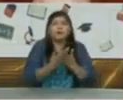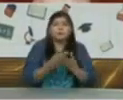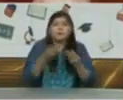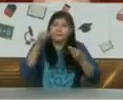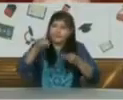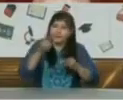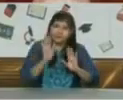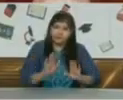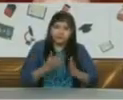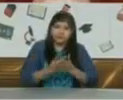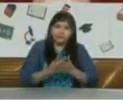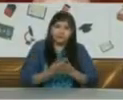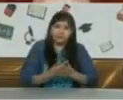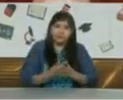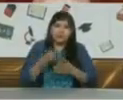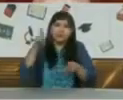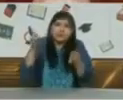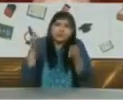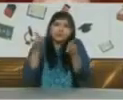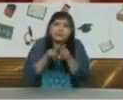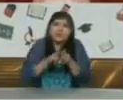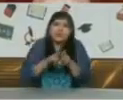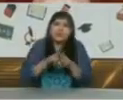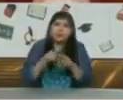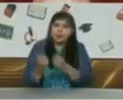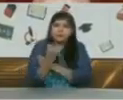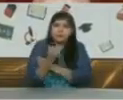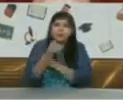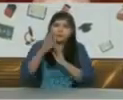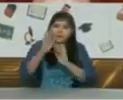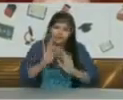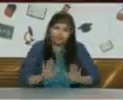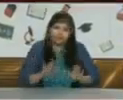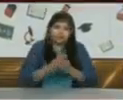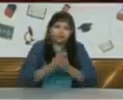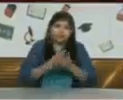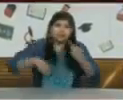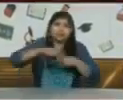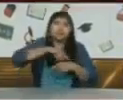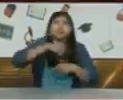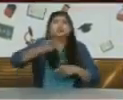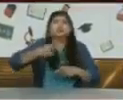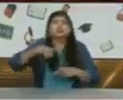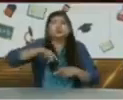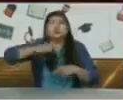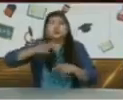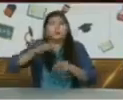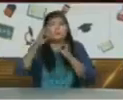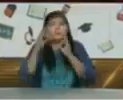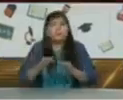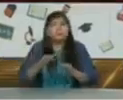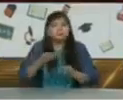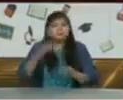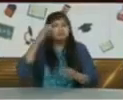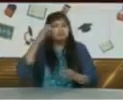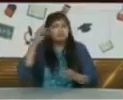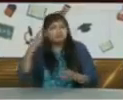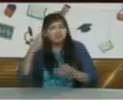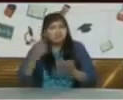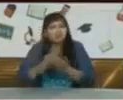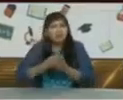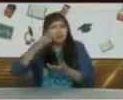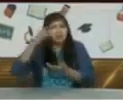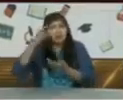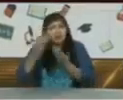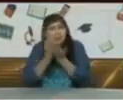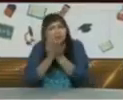भी वही सारी शक्तियां हैं जो किसी बहुत टैलेंटेड व्यक्ति के पास होती